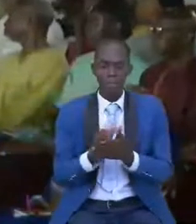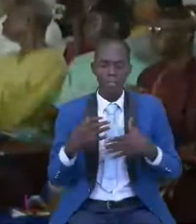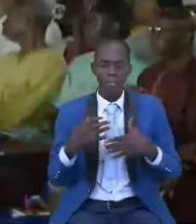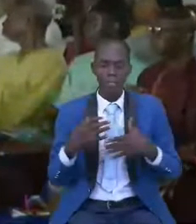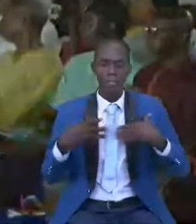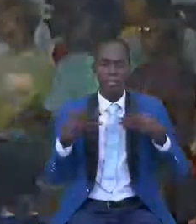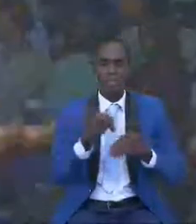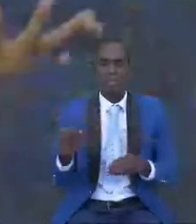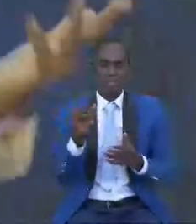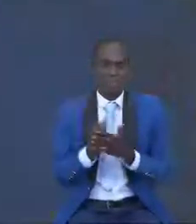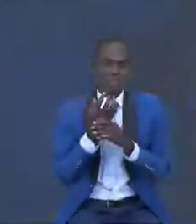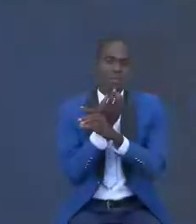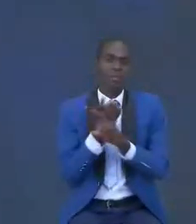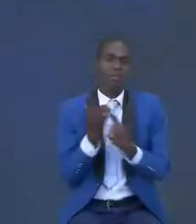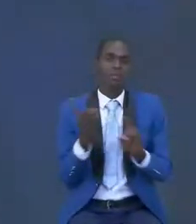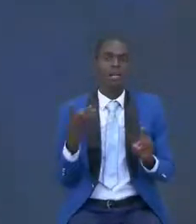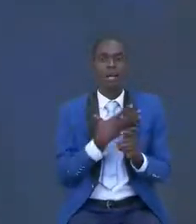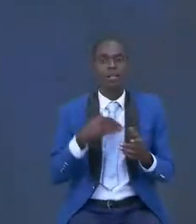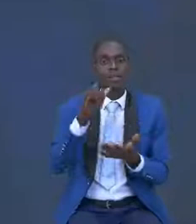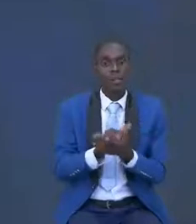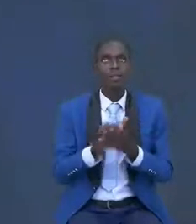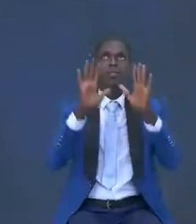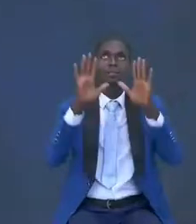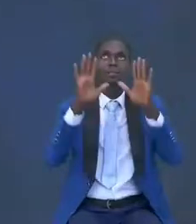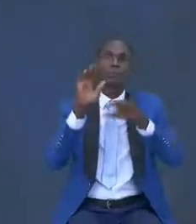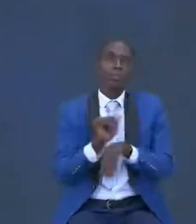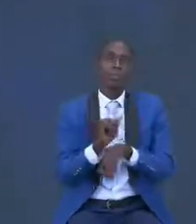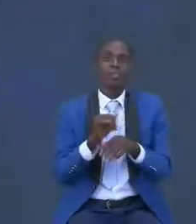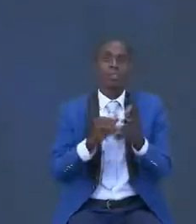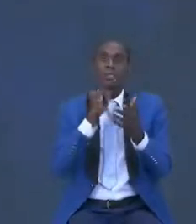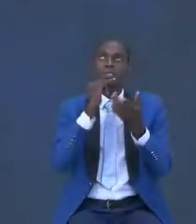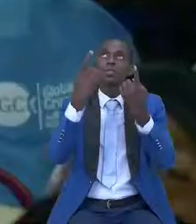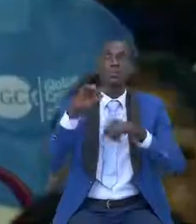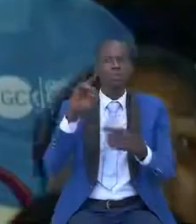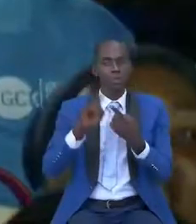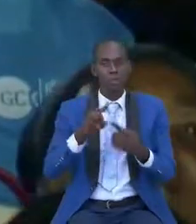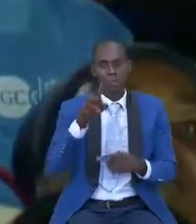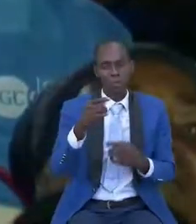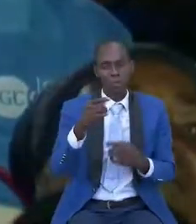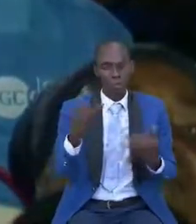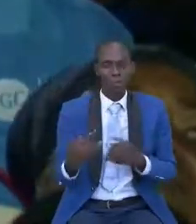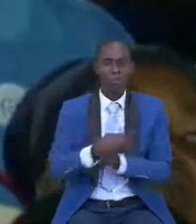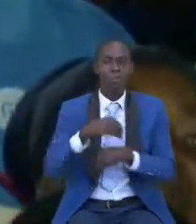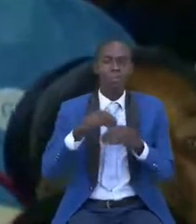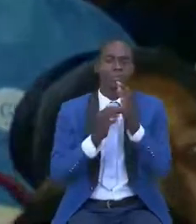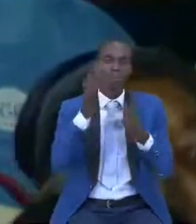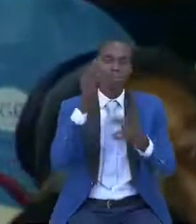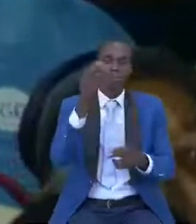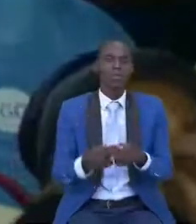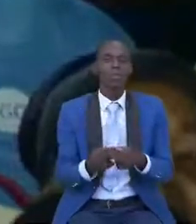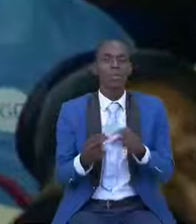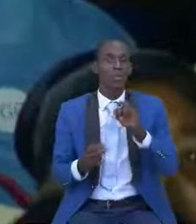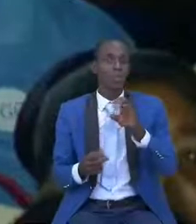donner ce petit déjeuner, ce pain, cette guérison, cette délivrance et ce miracle. Et ça vient pour